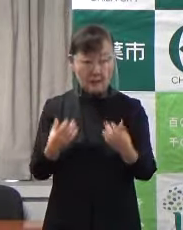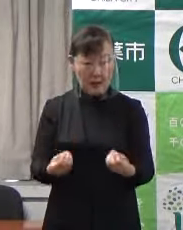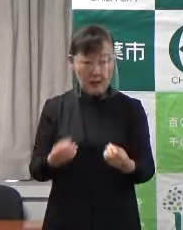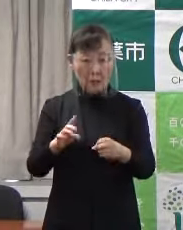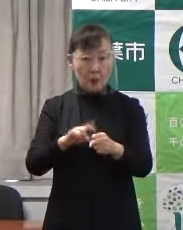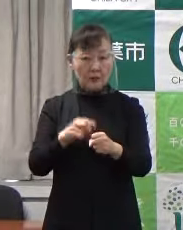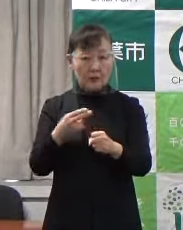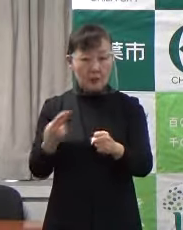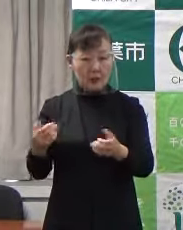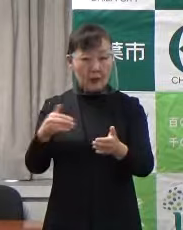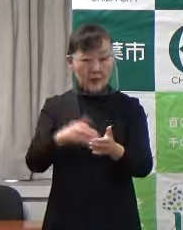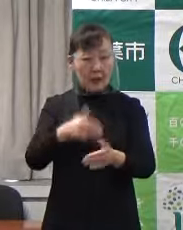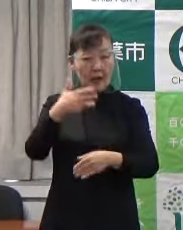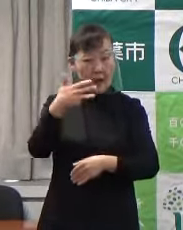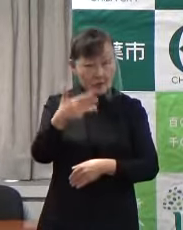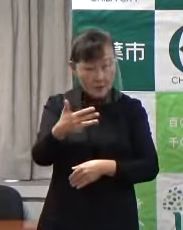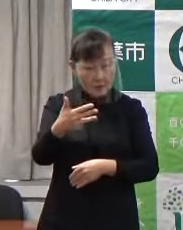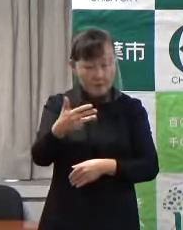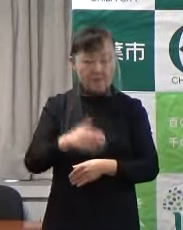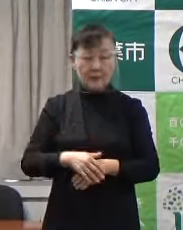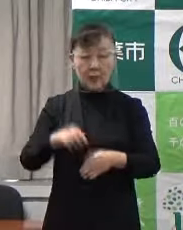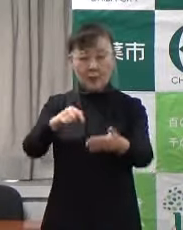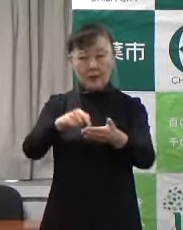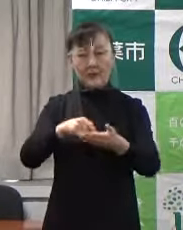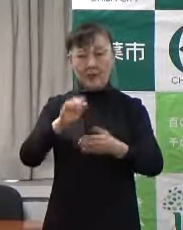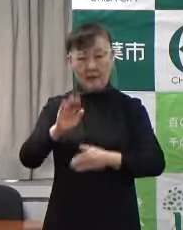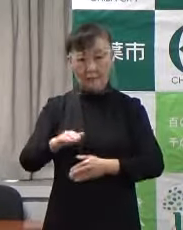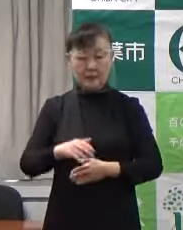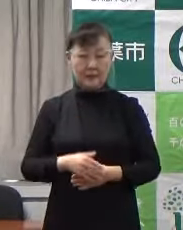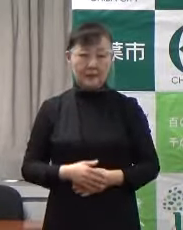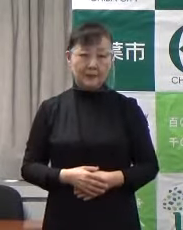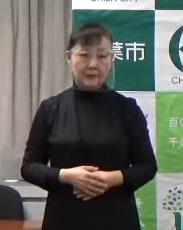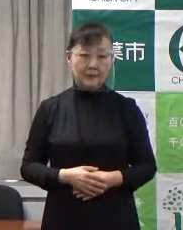年度は過去最多の38件の申請がありました。